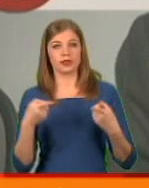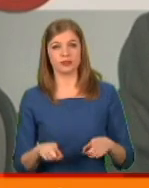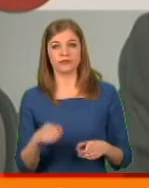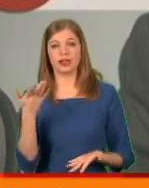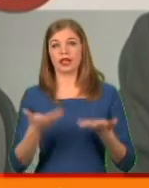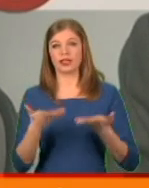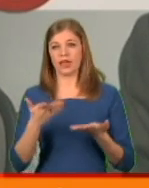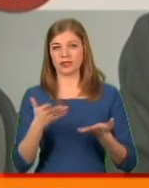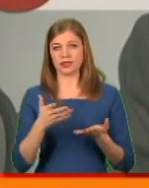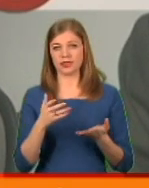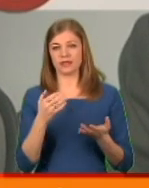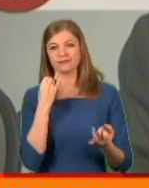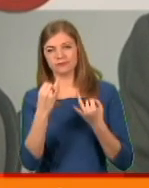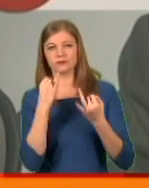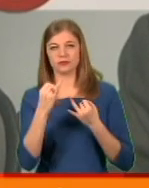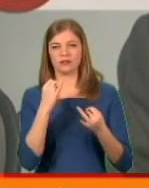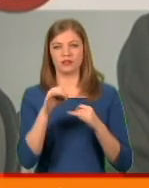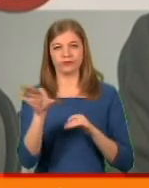Действительно, вот если брать риторику, то